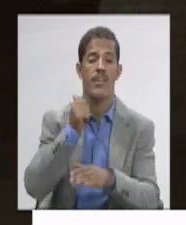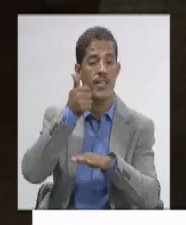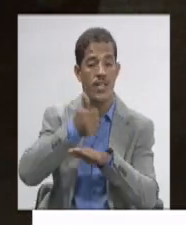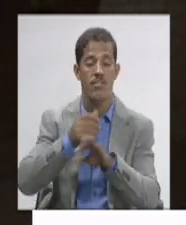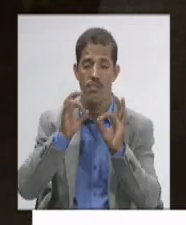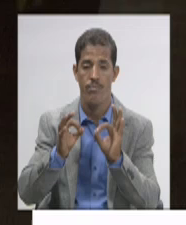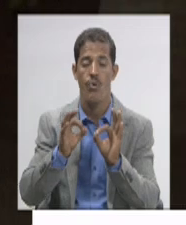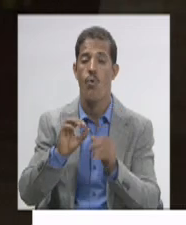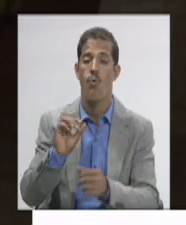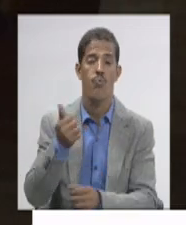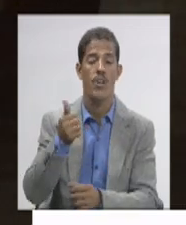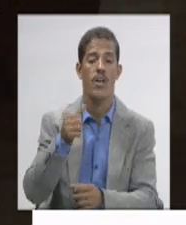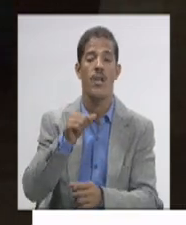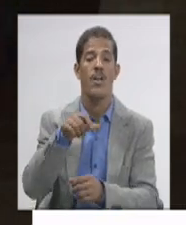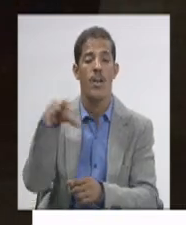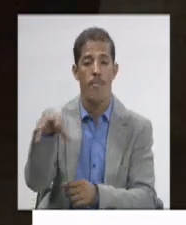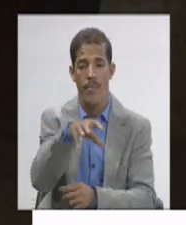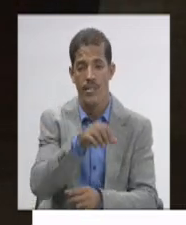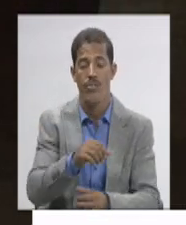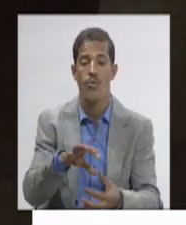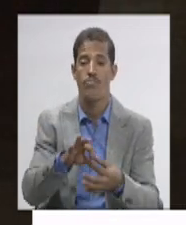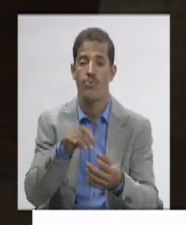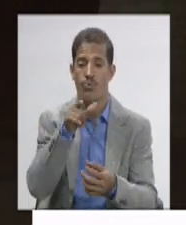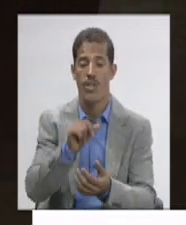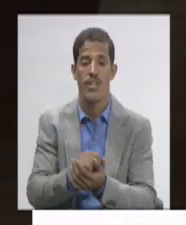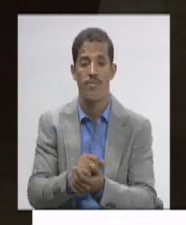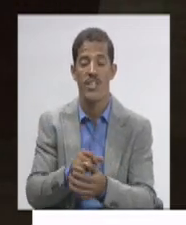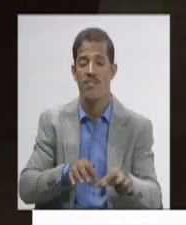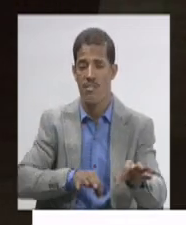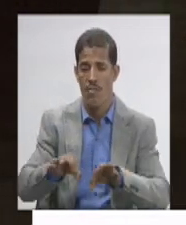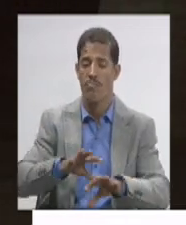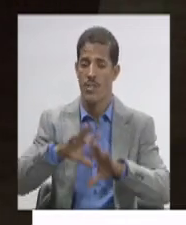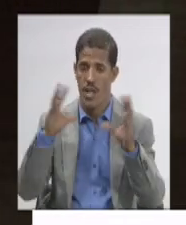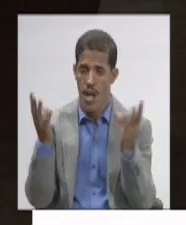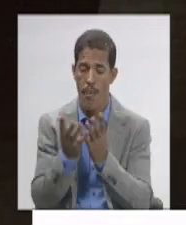والمولد الاساسي في هذه المناطق تبنى تبنى القطاع سياسه